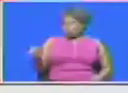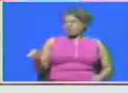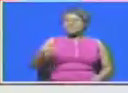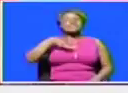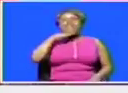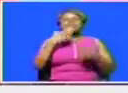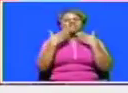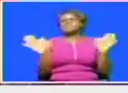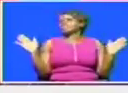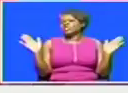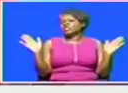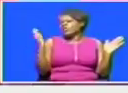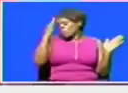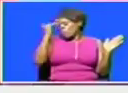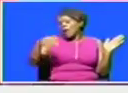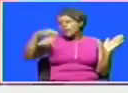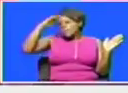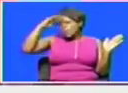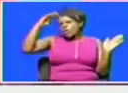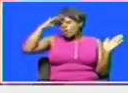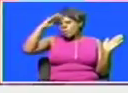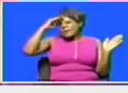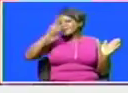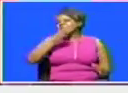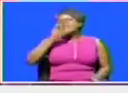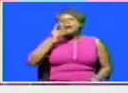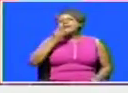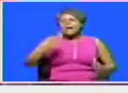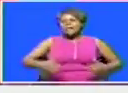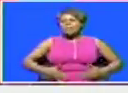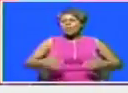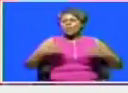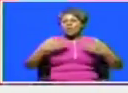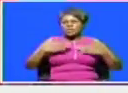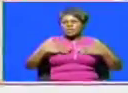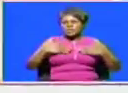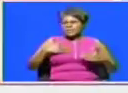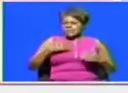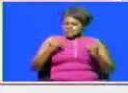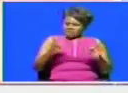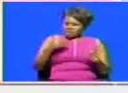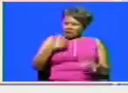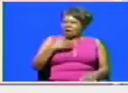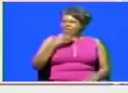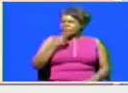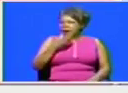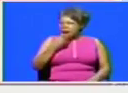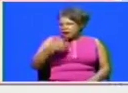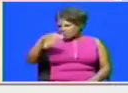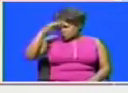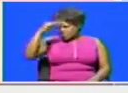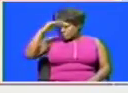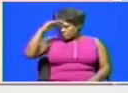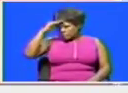mtu hajaamka. Maanake pombe huwa inafanya mwili inakuwa dehydrated. Unasikia roho inaenda mbio. Ndio maana mimi wanasema kama kuna mwanaume mlevi jamani,